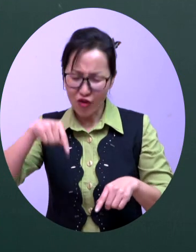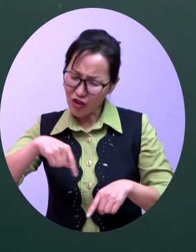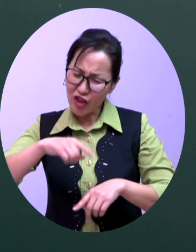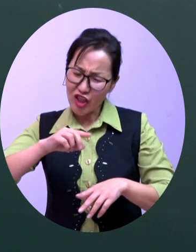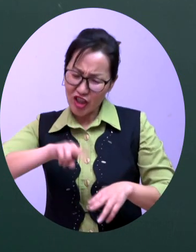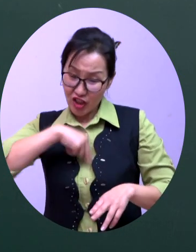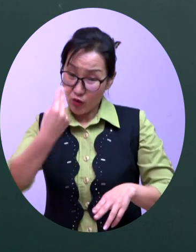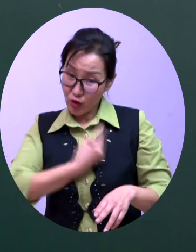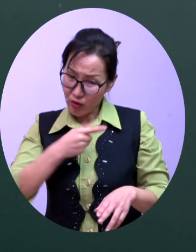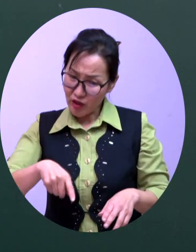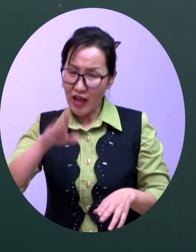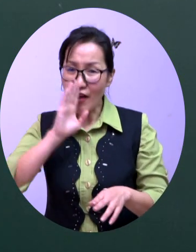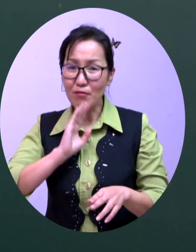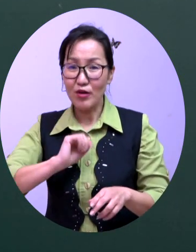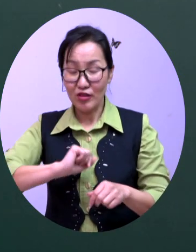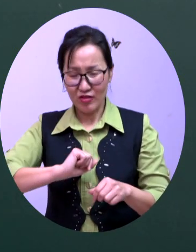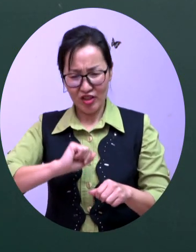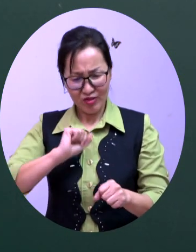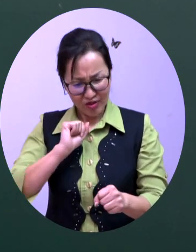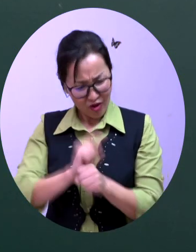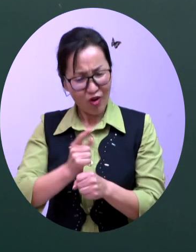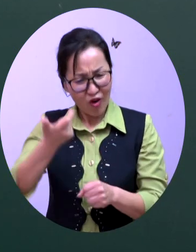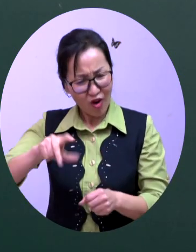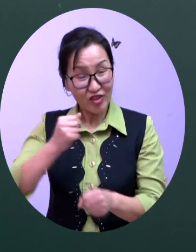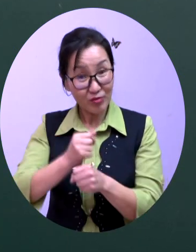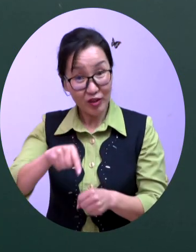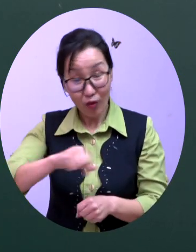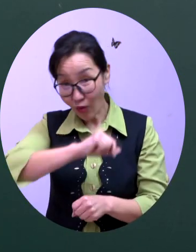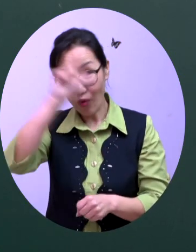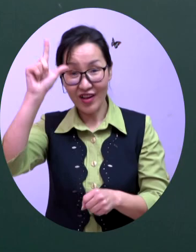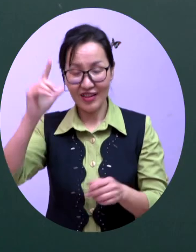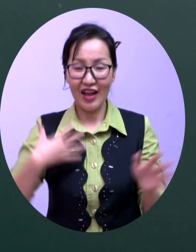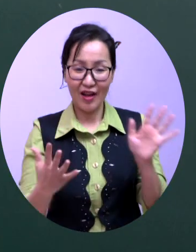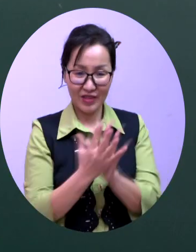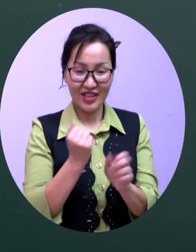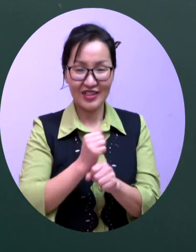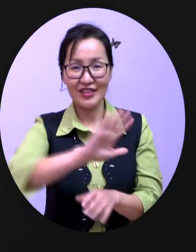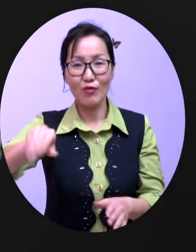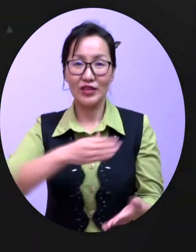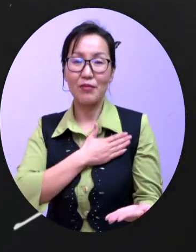шинж гэдгийг ойлгож ухаарлаа. Хамтарч ажилласан та нартай баярлалаа.